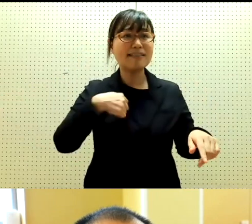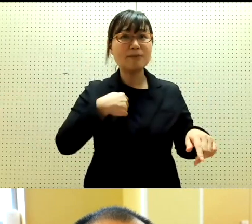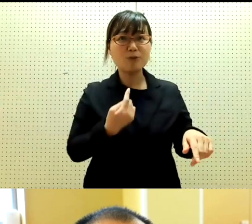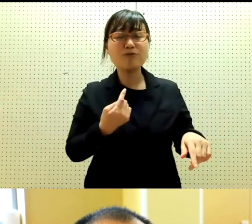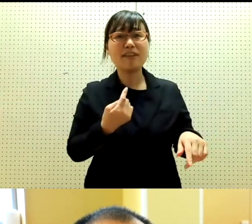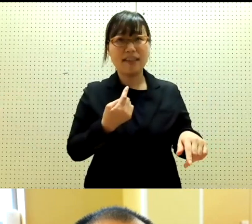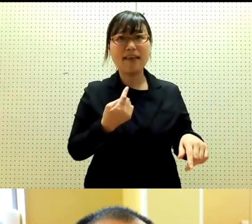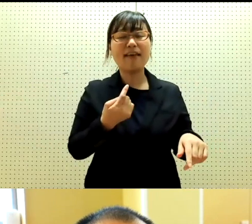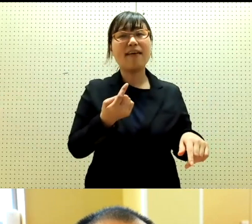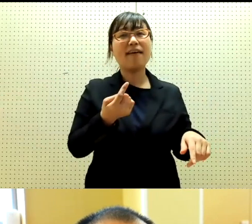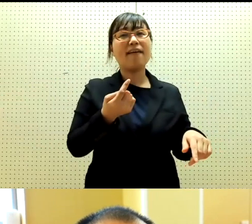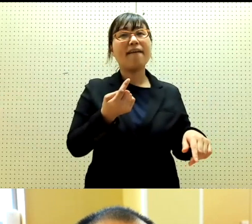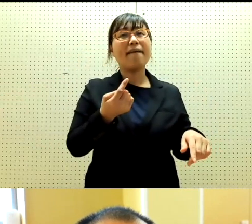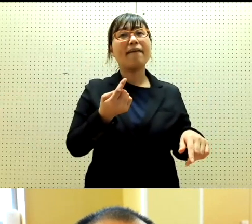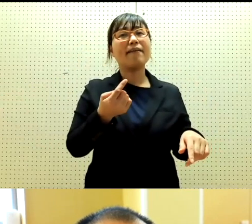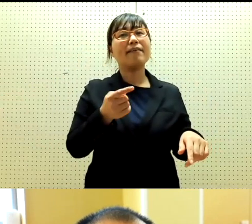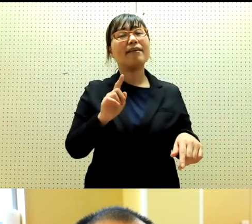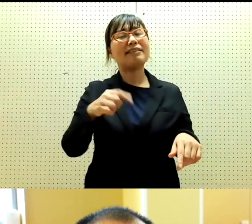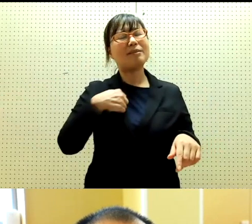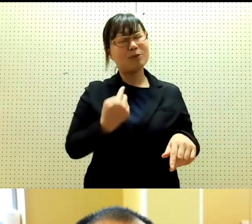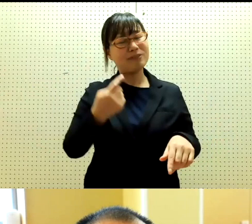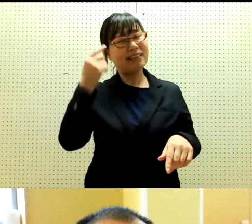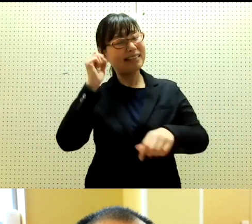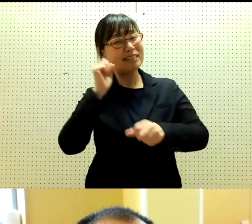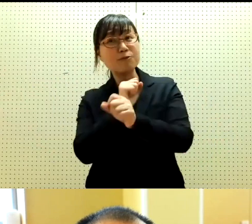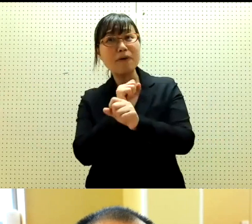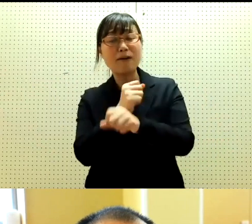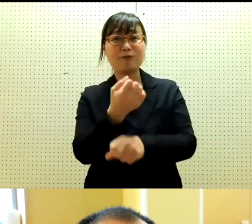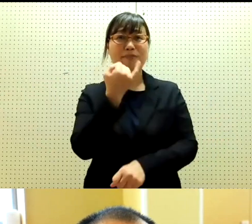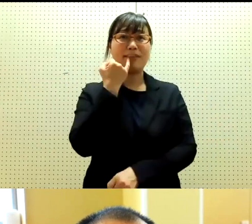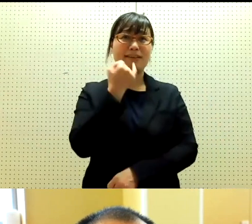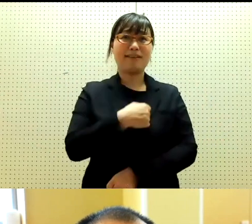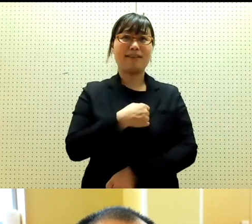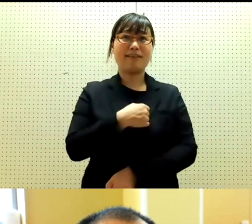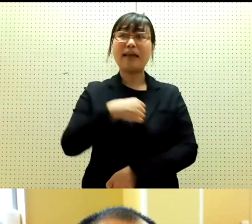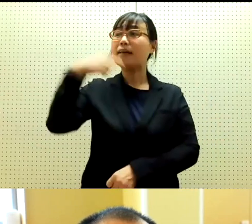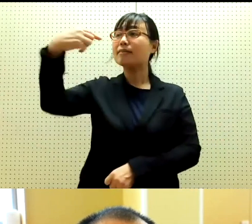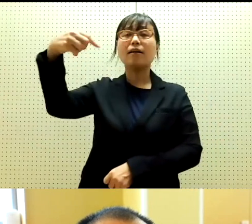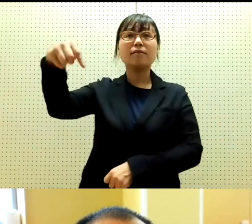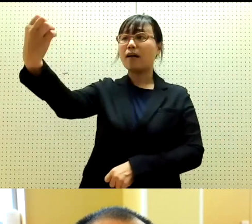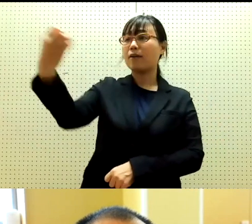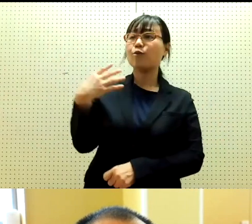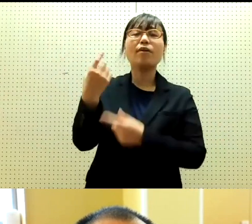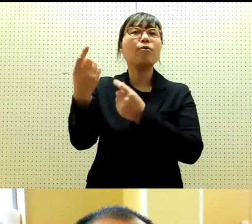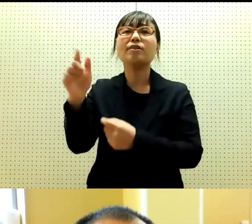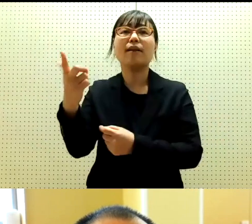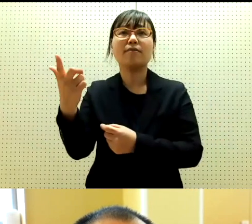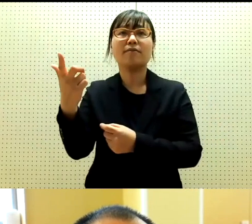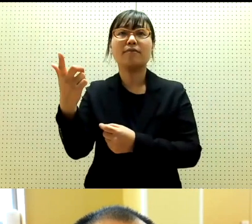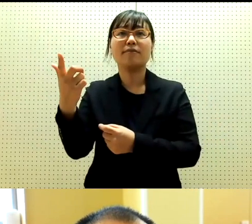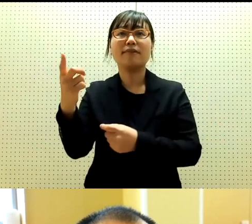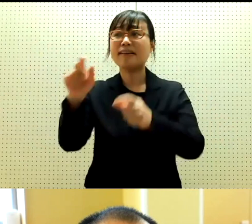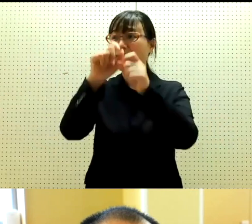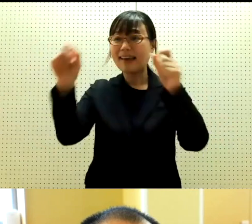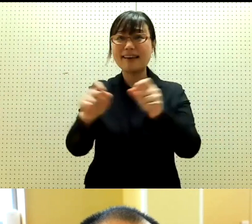それは自分が試行錯誤をしてもいい、あるいは先生が指示したところじゃなくてもゴールが合ってればいいっていうような形でち